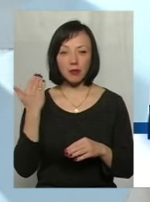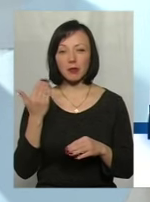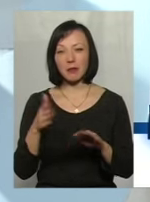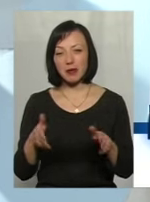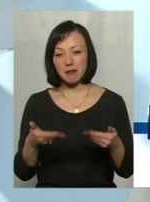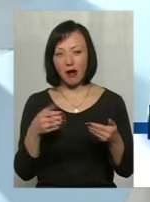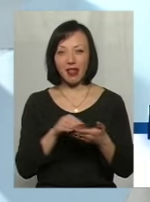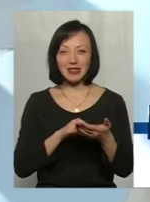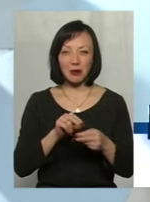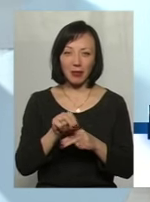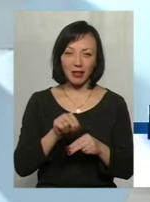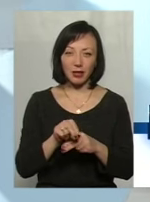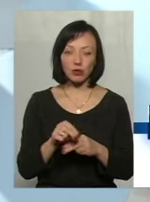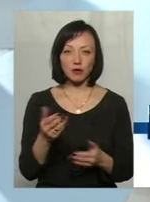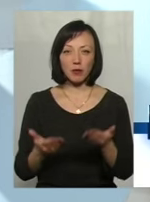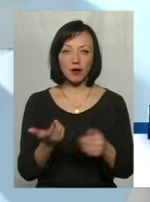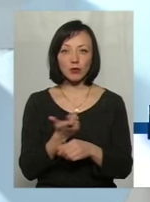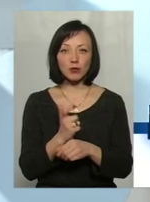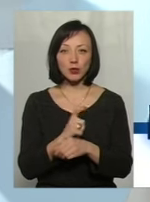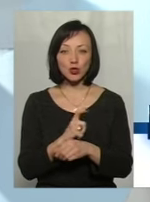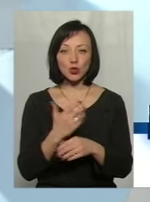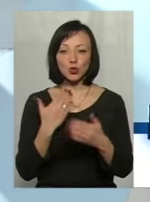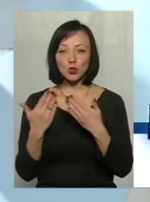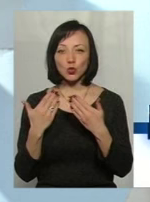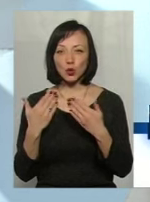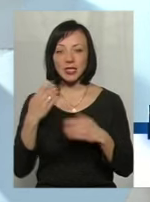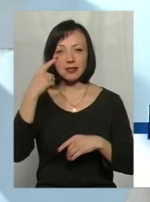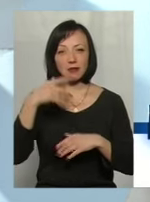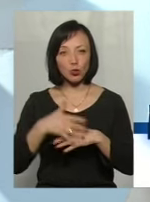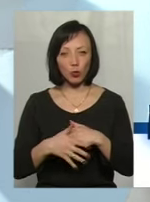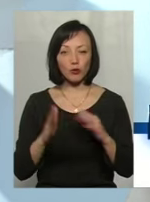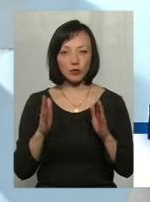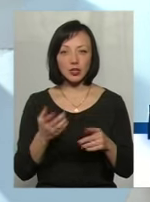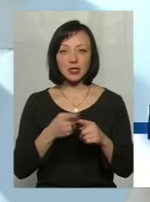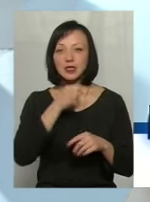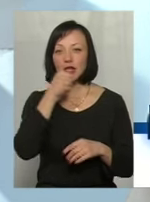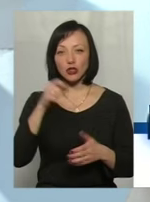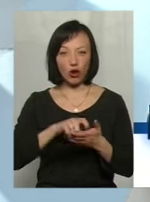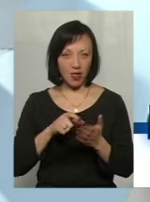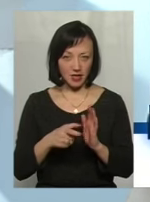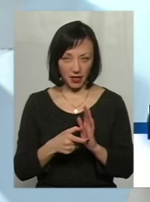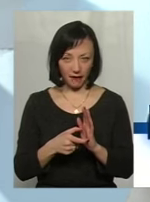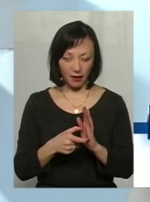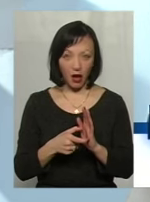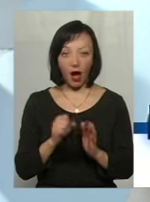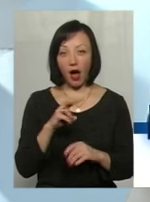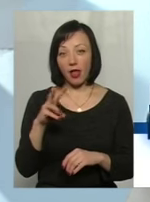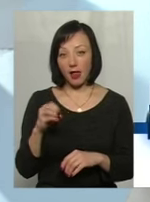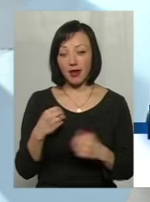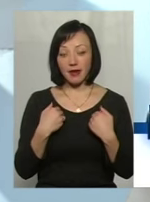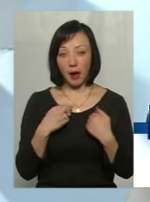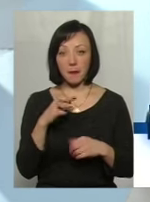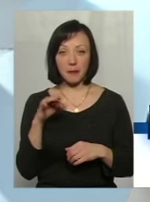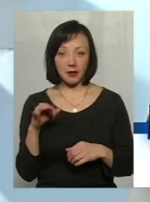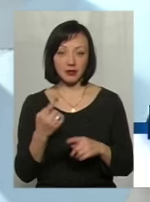репетиторством, вона, напевне, більше стосується, і тут усвідомлено будуть це розуміти старшокласники, але я би поставив